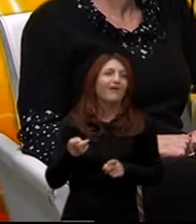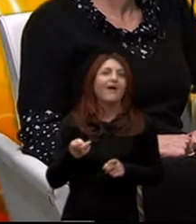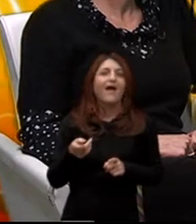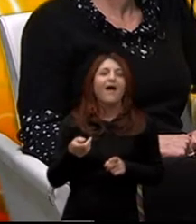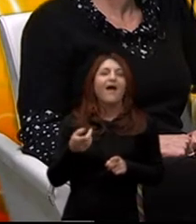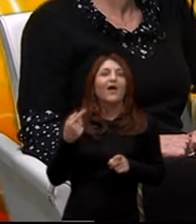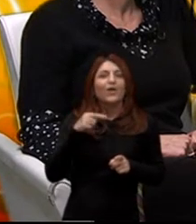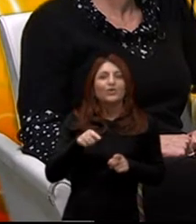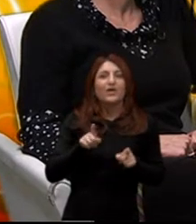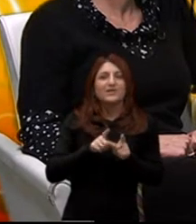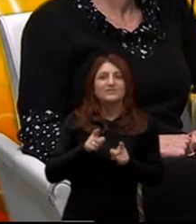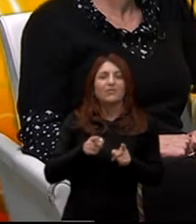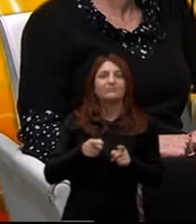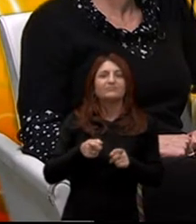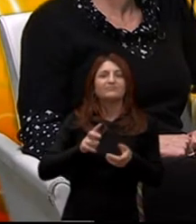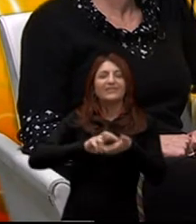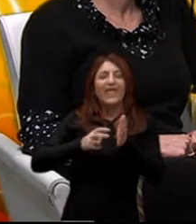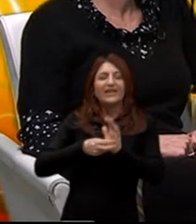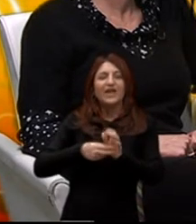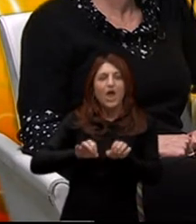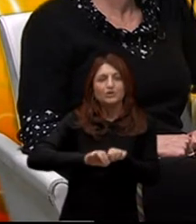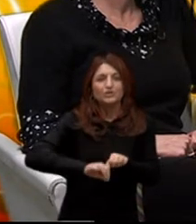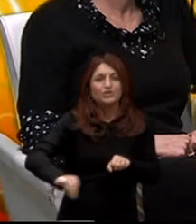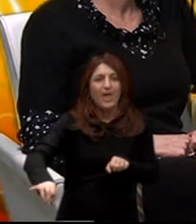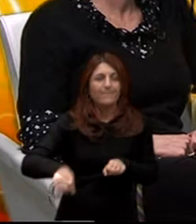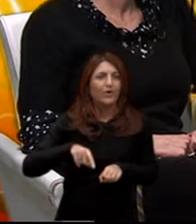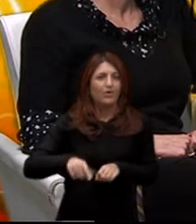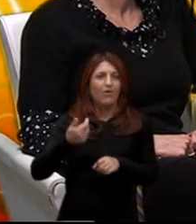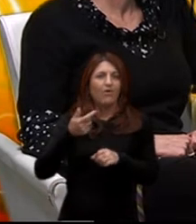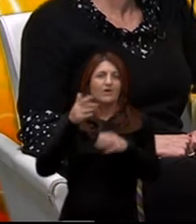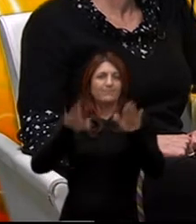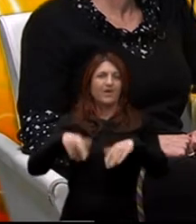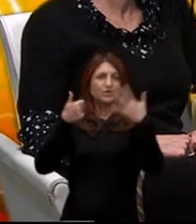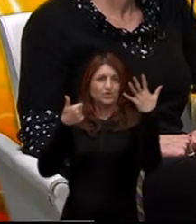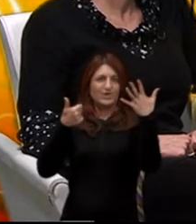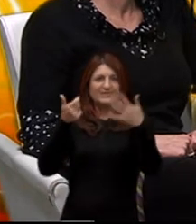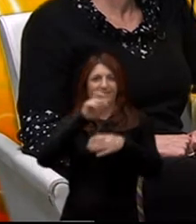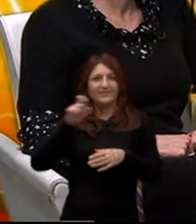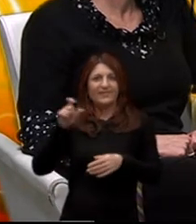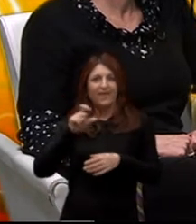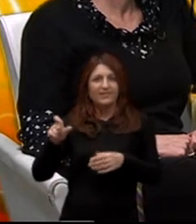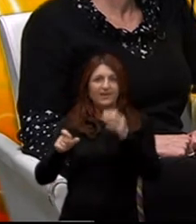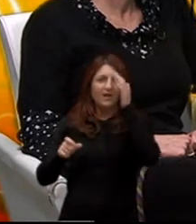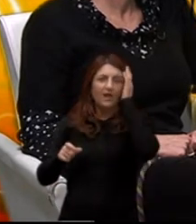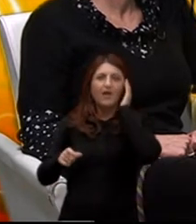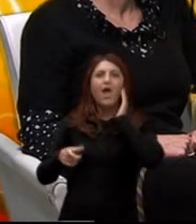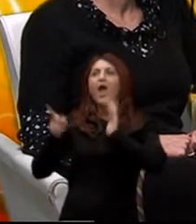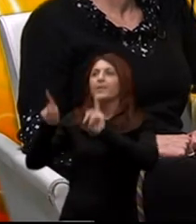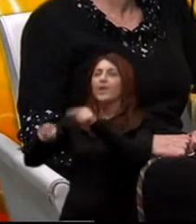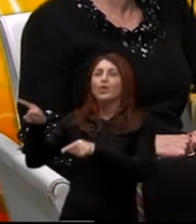rehabilitacije. Kao što smo rekli, to je tehnika štapa koja kod nas traje 6 tjedana, što u nekim ustanovama radi se po nekoliko